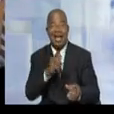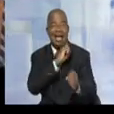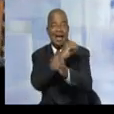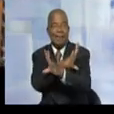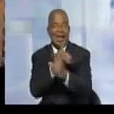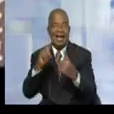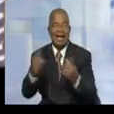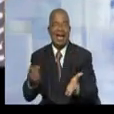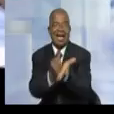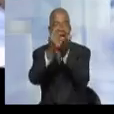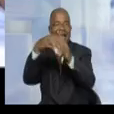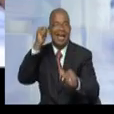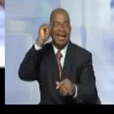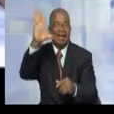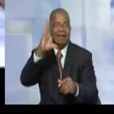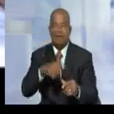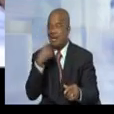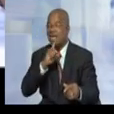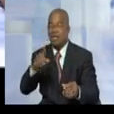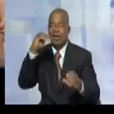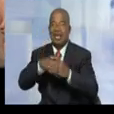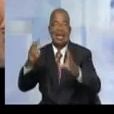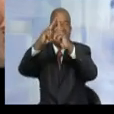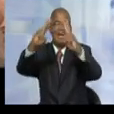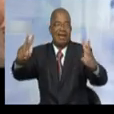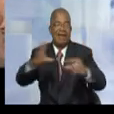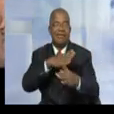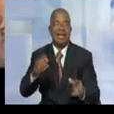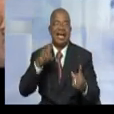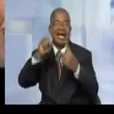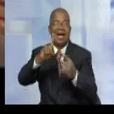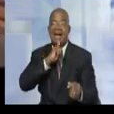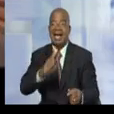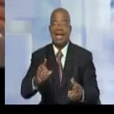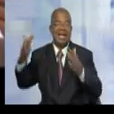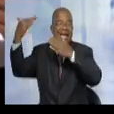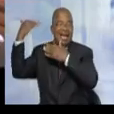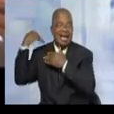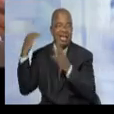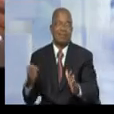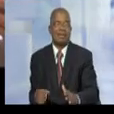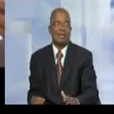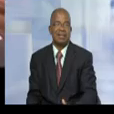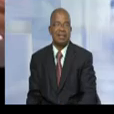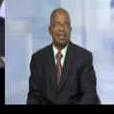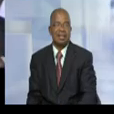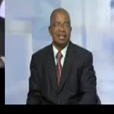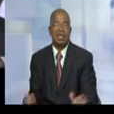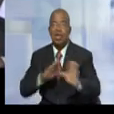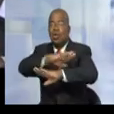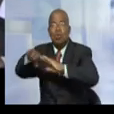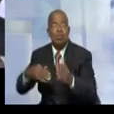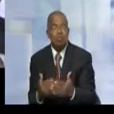aider les femmes du milieu rural à se prendre en charge. À l'intérieur de la FAFCA, vous avez tous les partis politiques, toute la